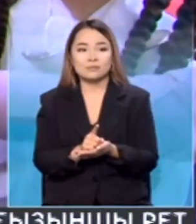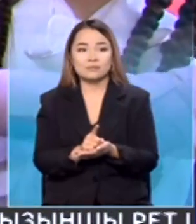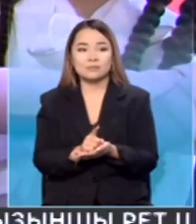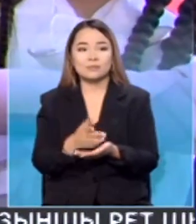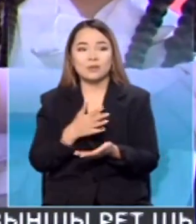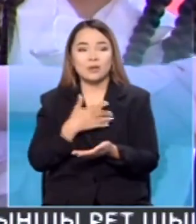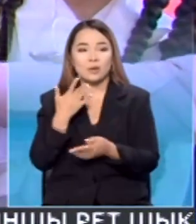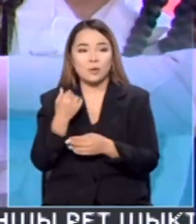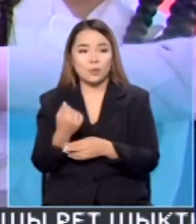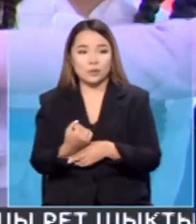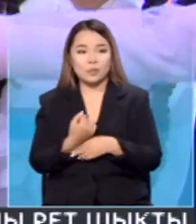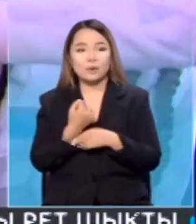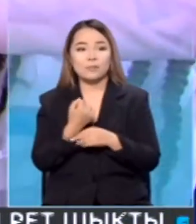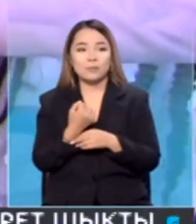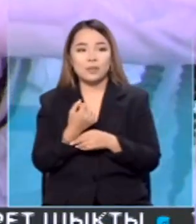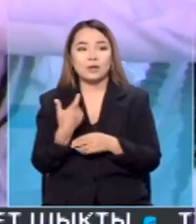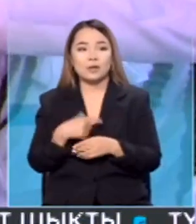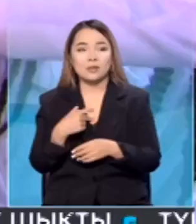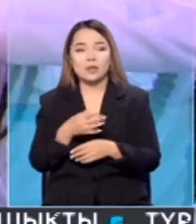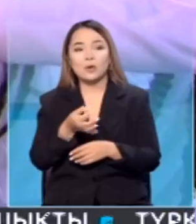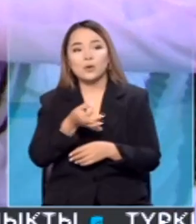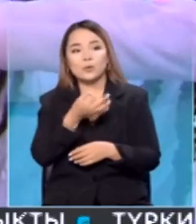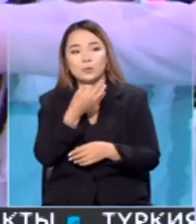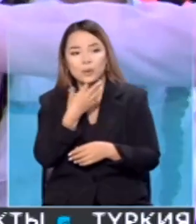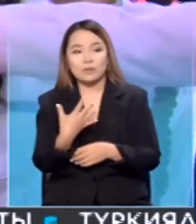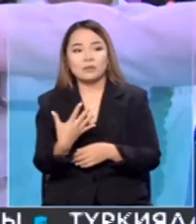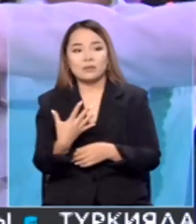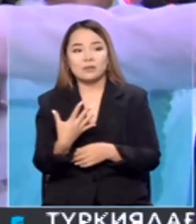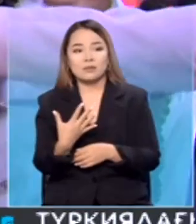бізге қолдап, өздеріңіздің ұнаған